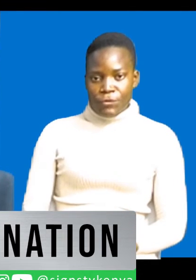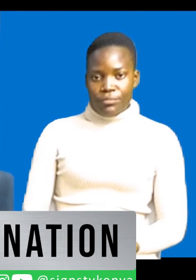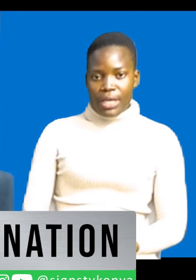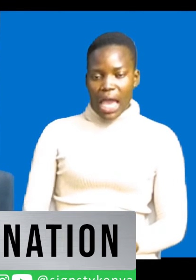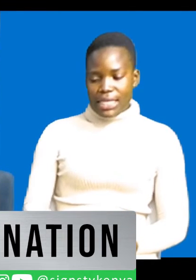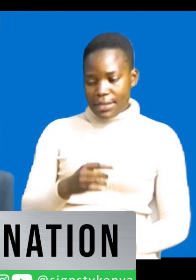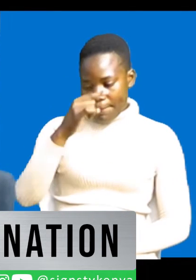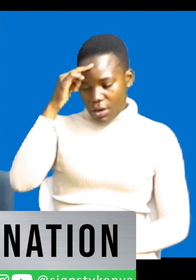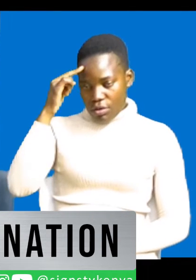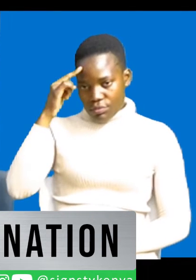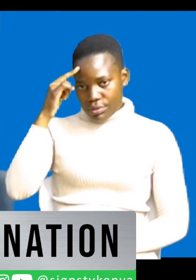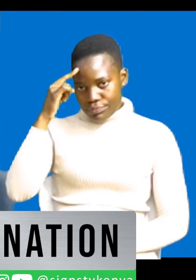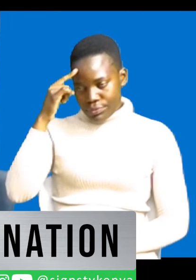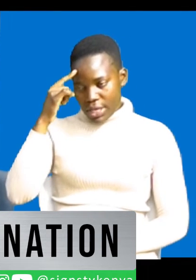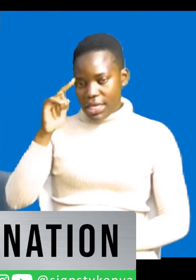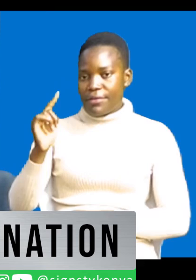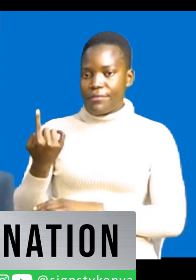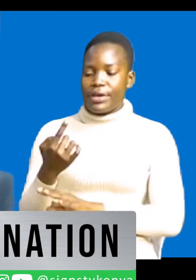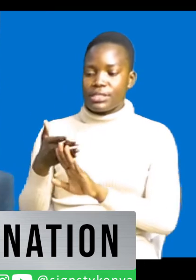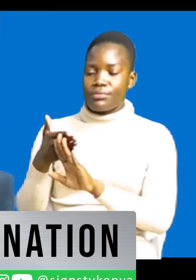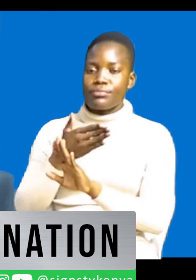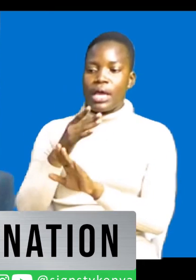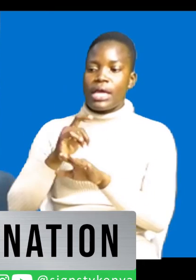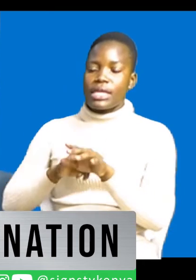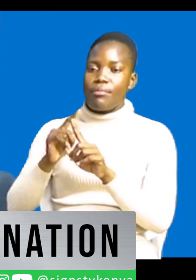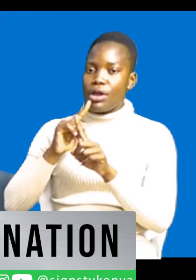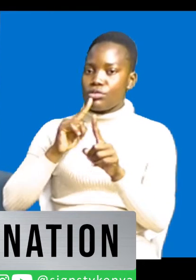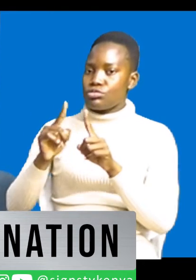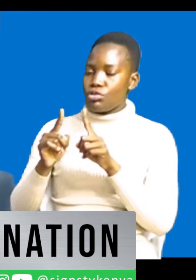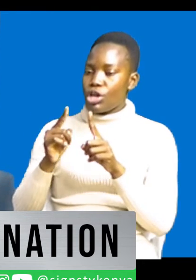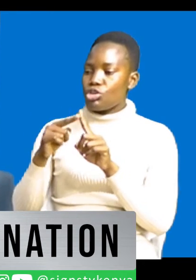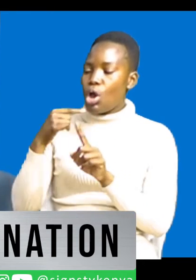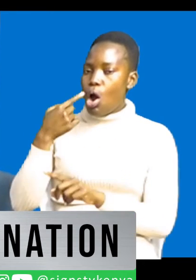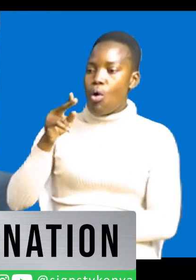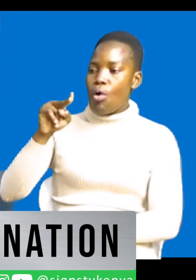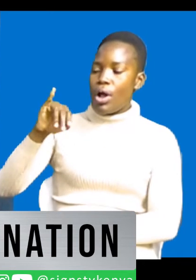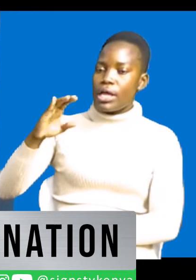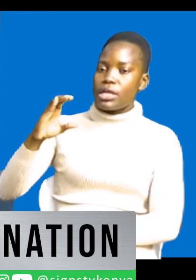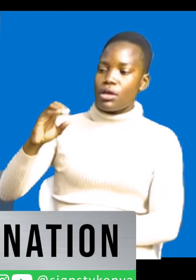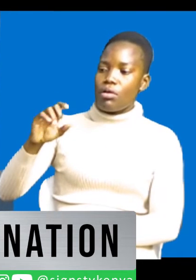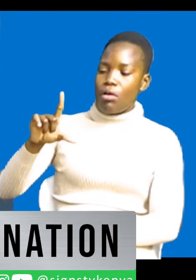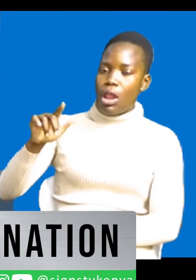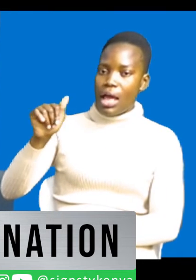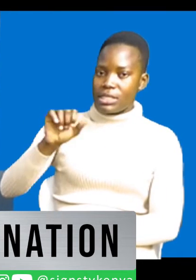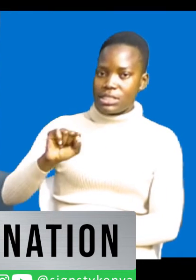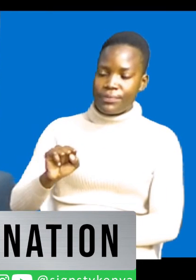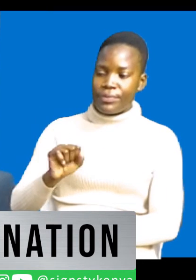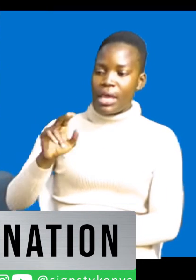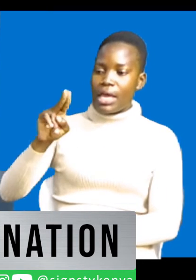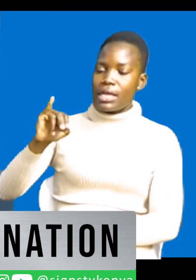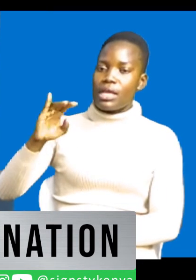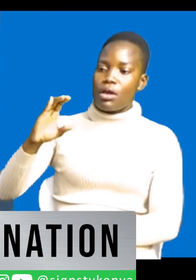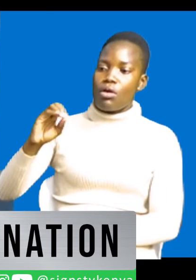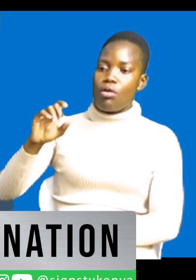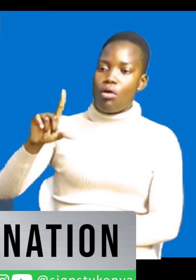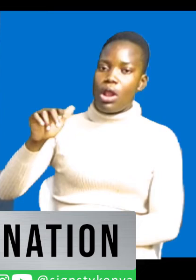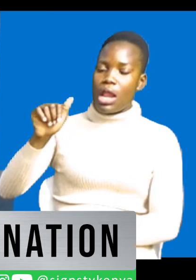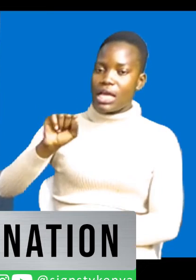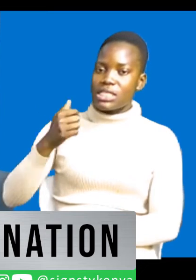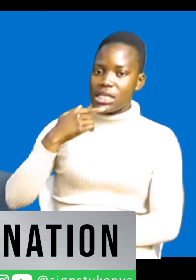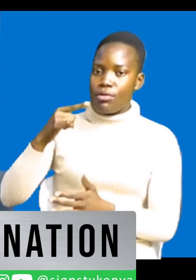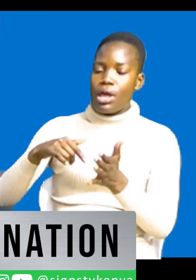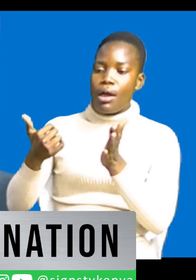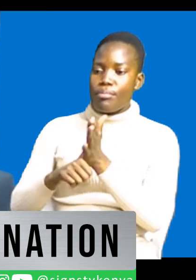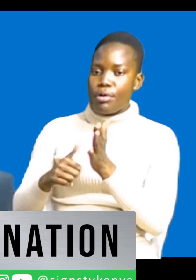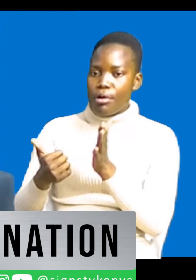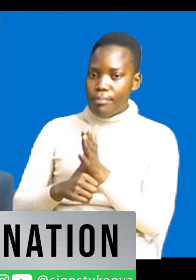corruption ama nini? You see, in the first section when I was talking to Nicholas, Nicholas mentioned that the problem is